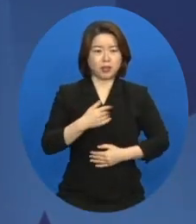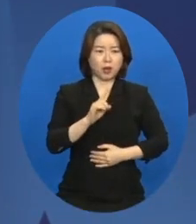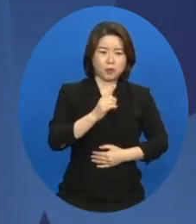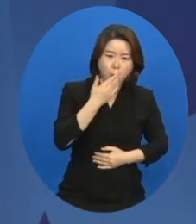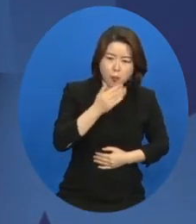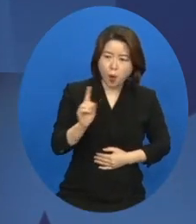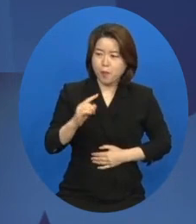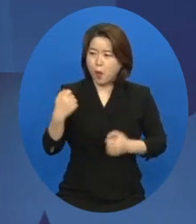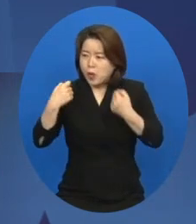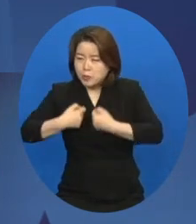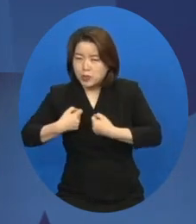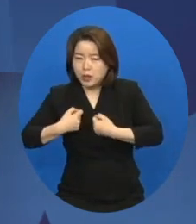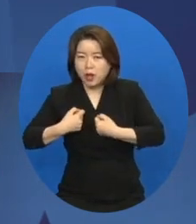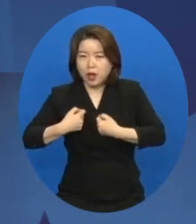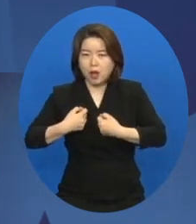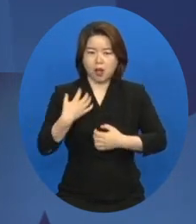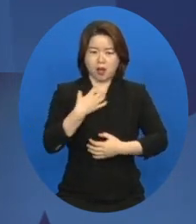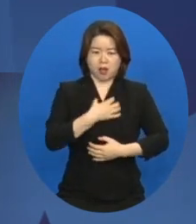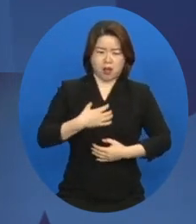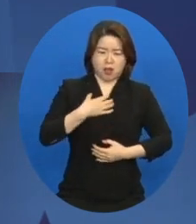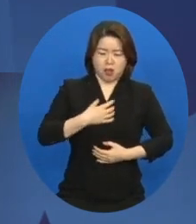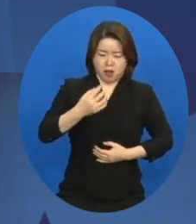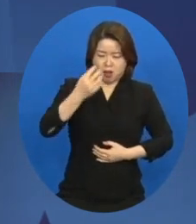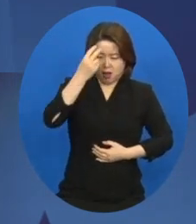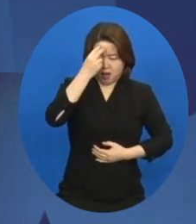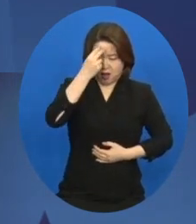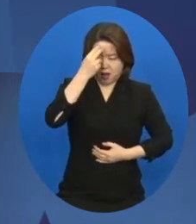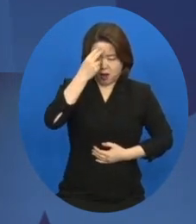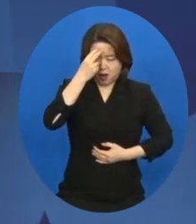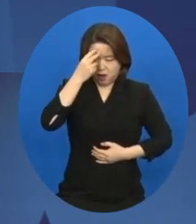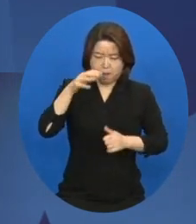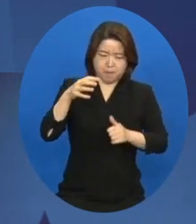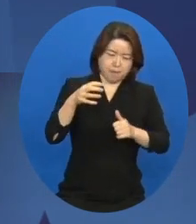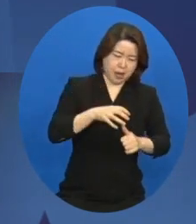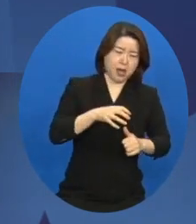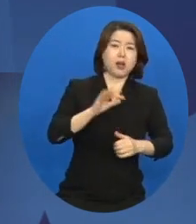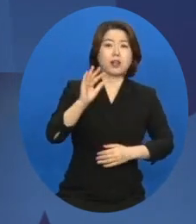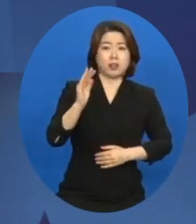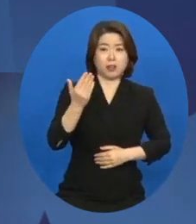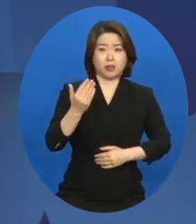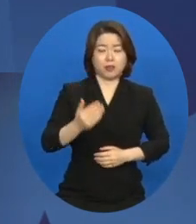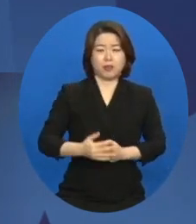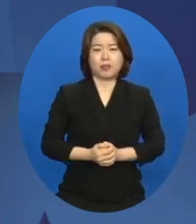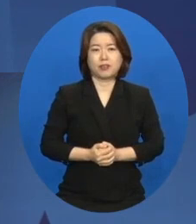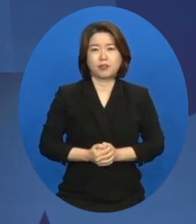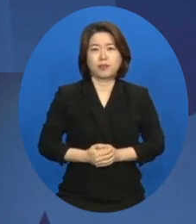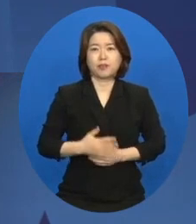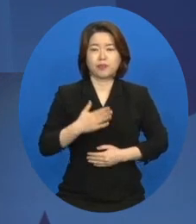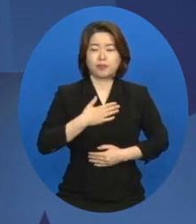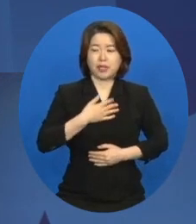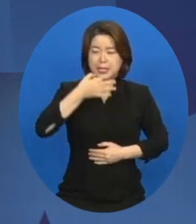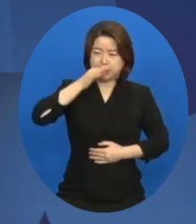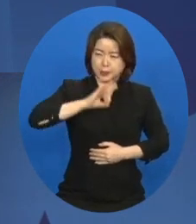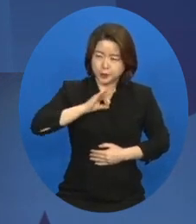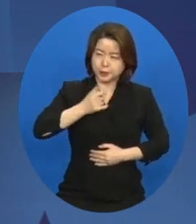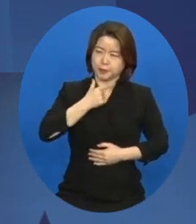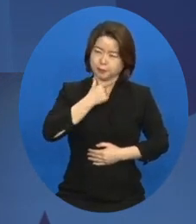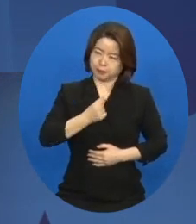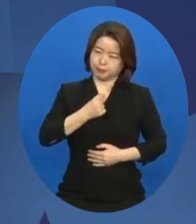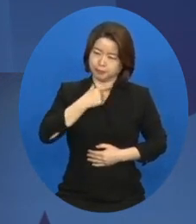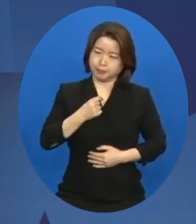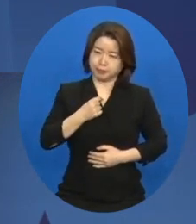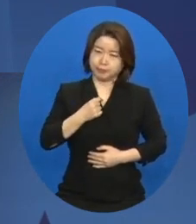먹을까 뭘 입을까 하는 걱정과 염려에 사로잡히게 되기가 쉽습니다. 내 유익을 구하는